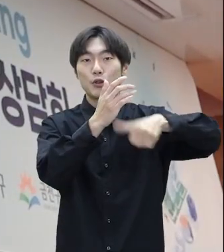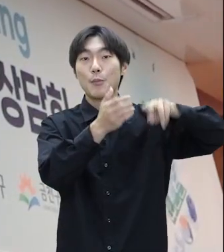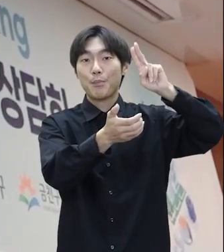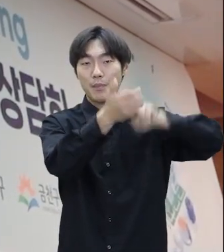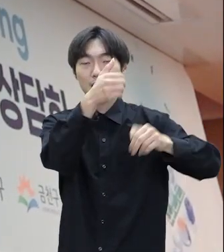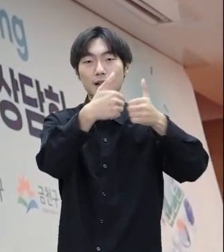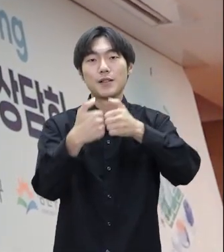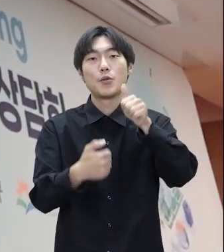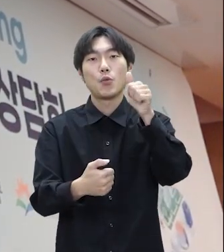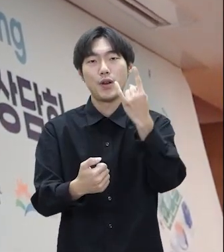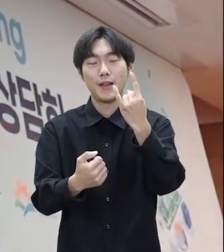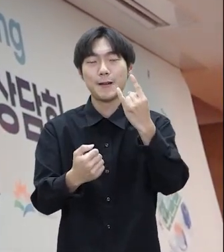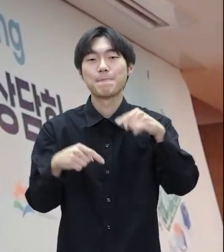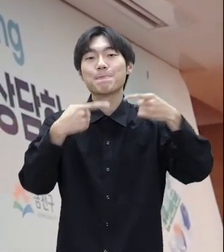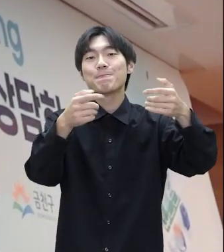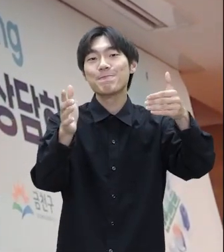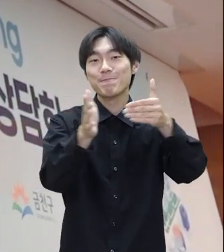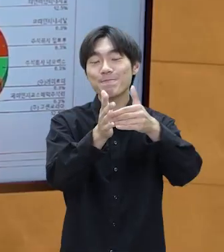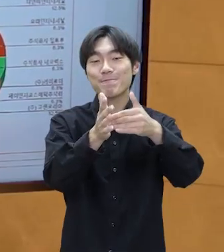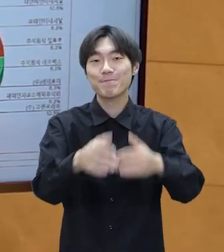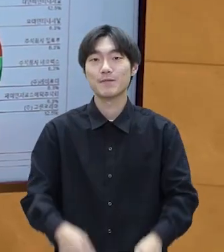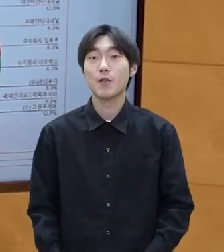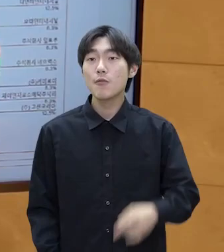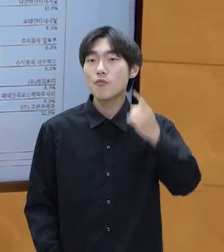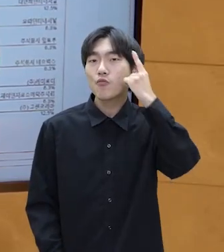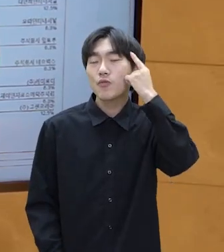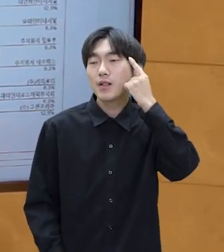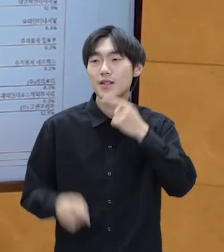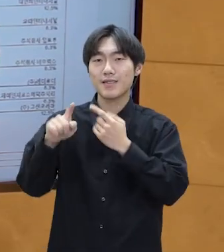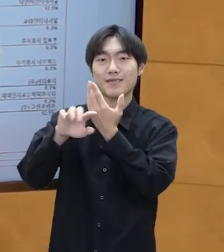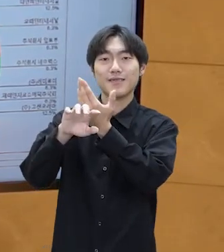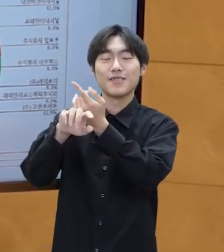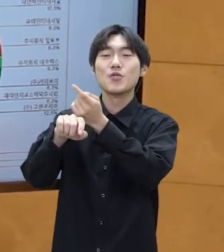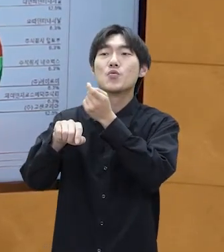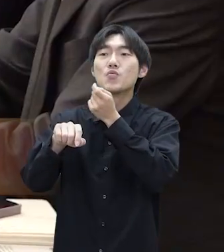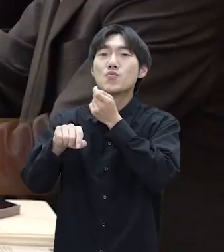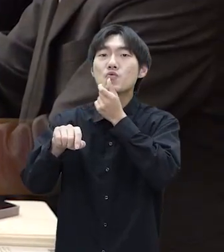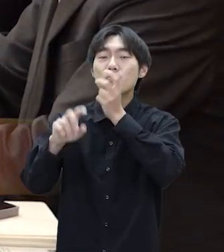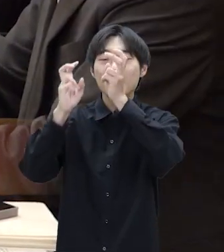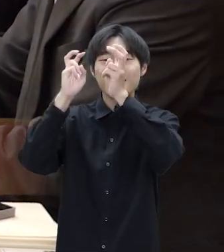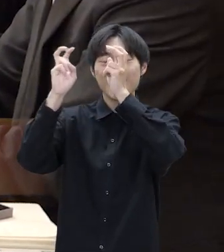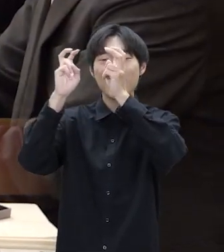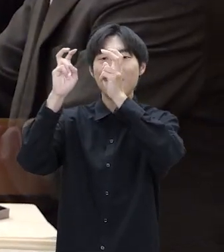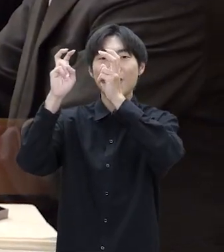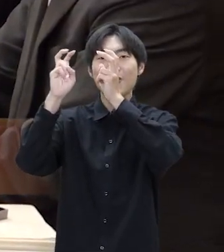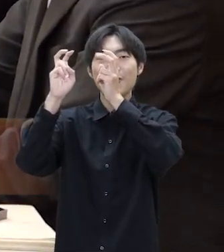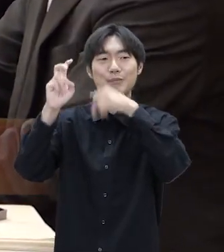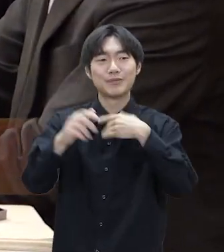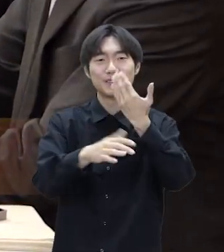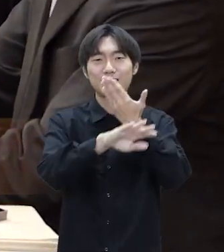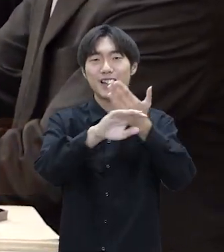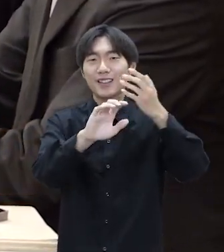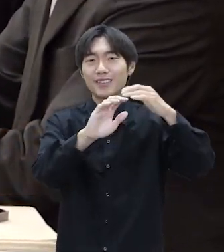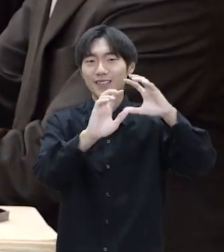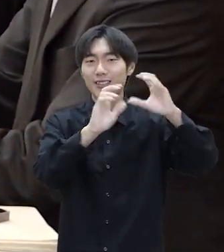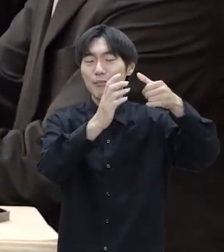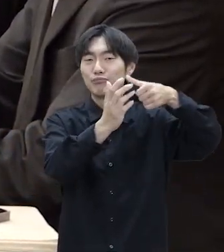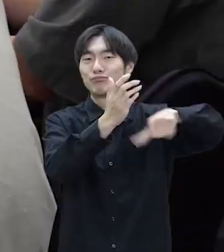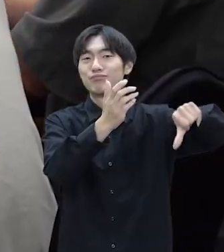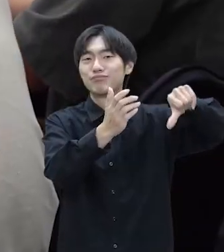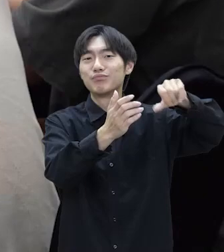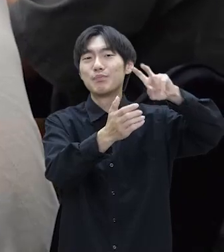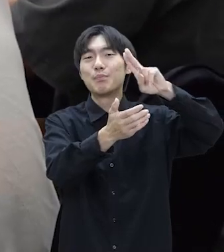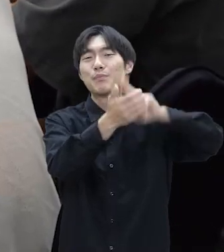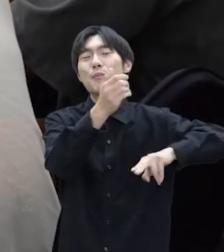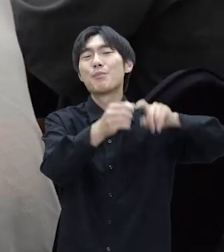참석했습니다. 이번 행사는 해외 시장 판로 개척을 희망하는 중소기업을 지원하기 위해 마련됐는데요.